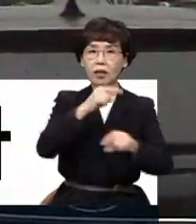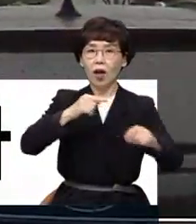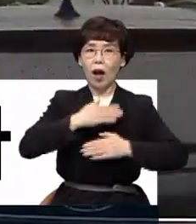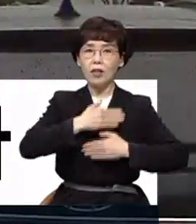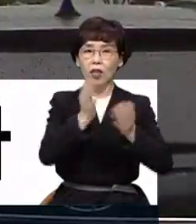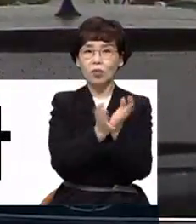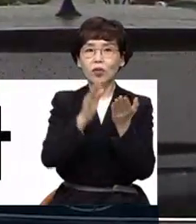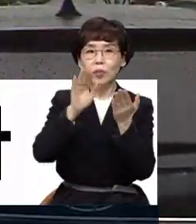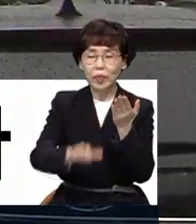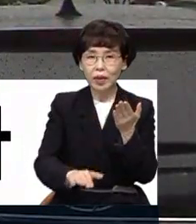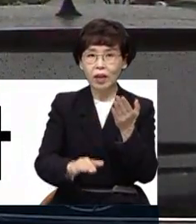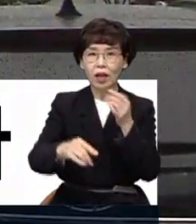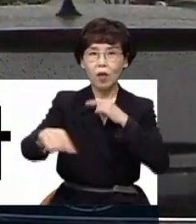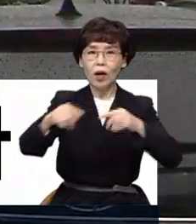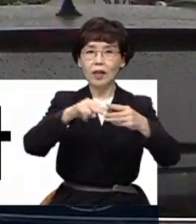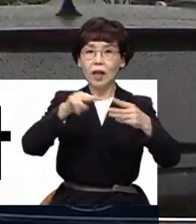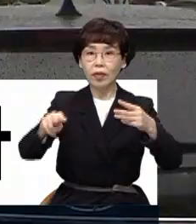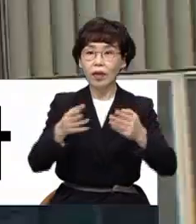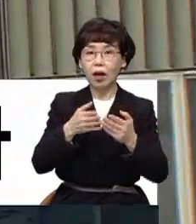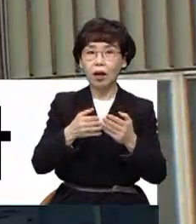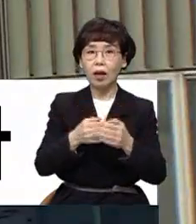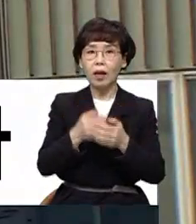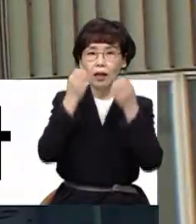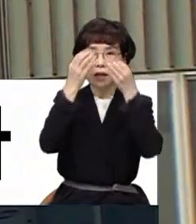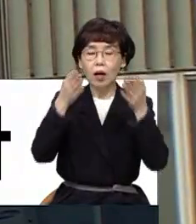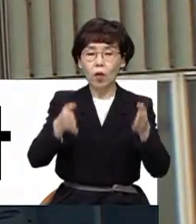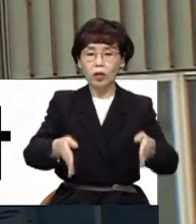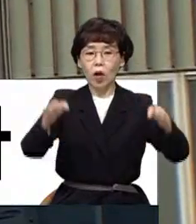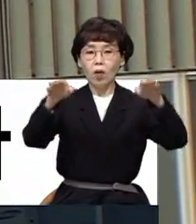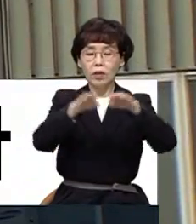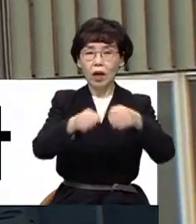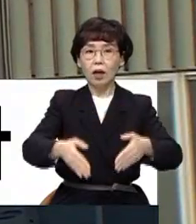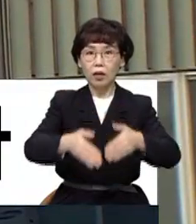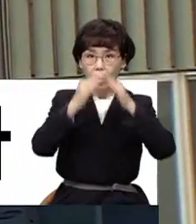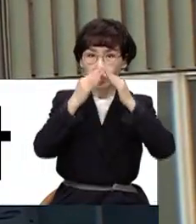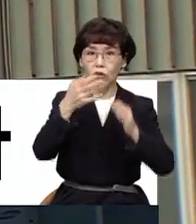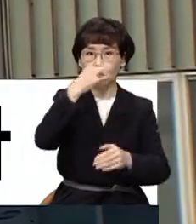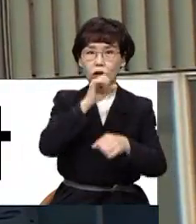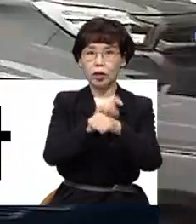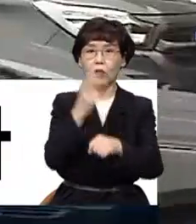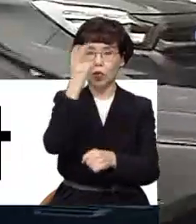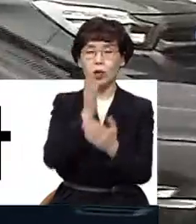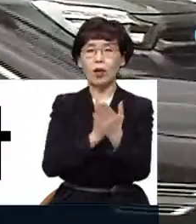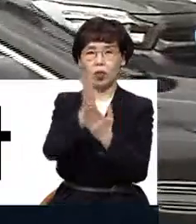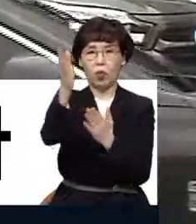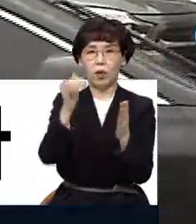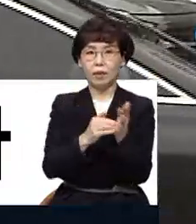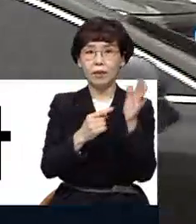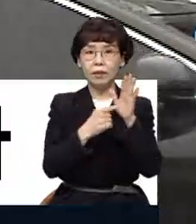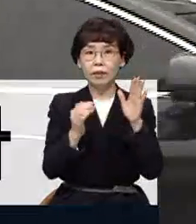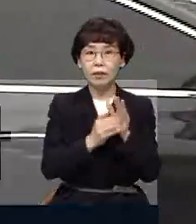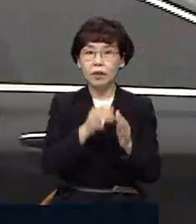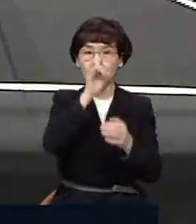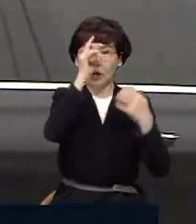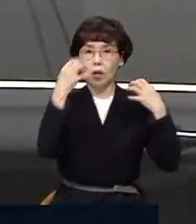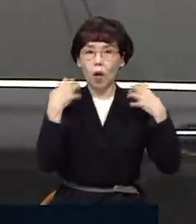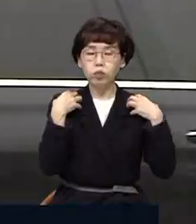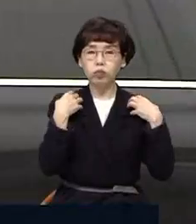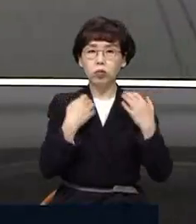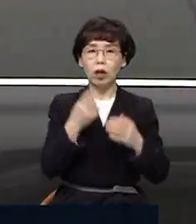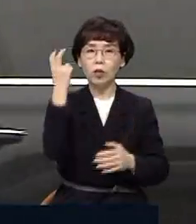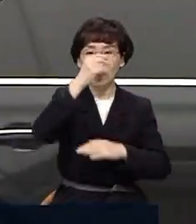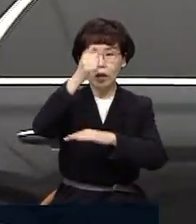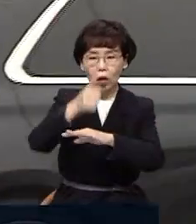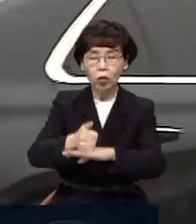지방 투자 사업 관리 센터 신청사 건립 타당성 조사를 통과했다고 밝혔습니다 중앙정부의 타당성